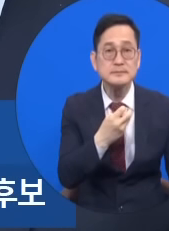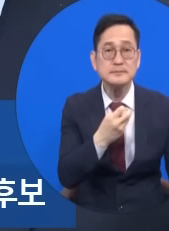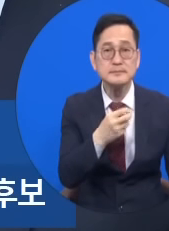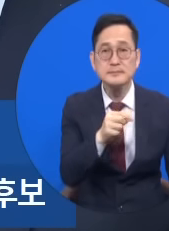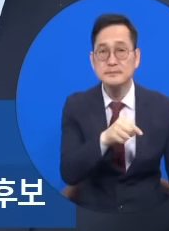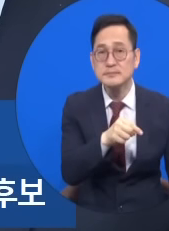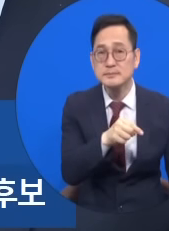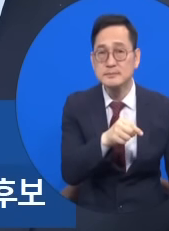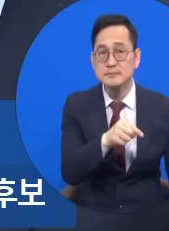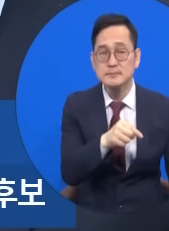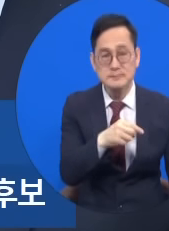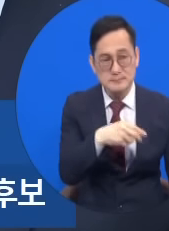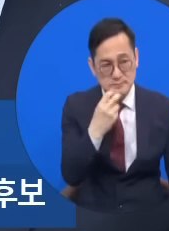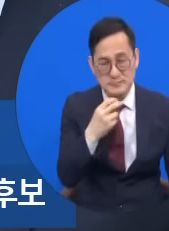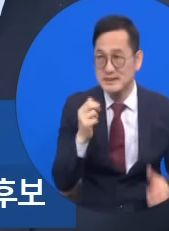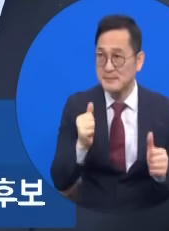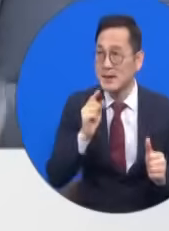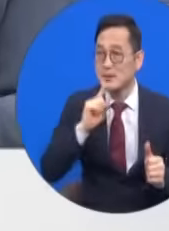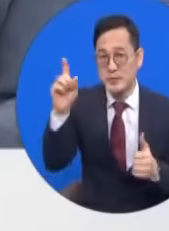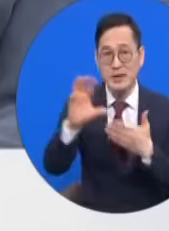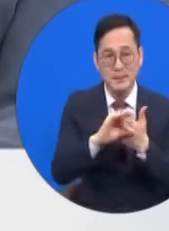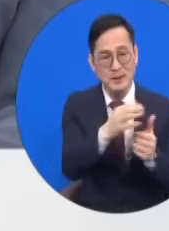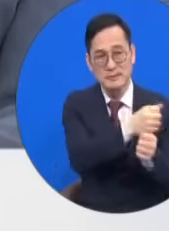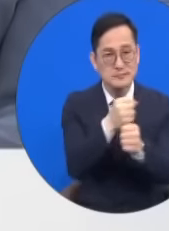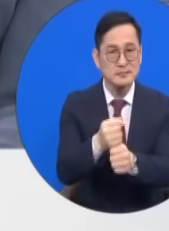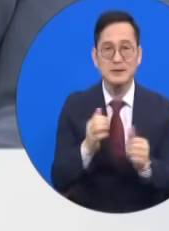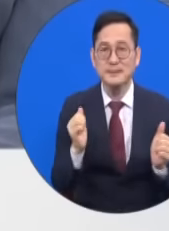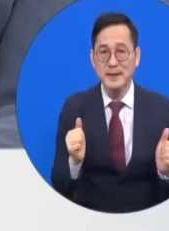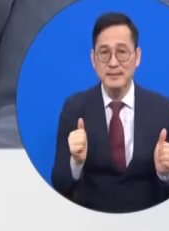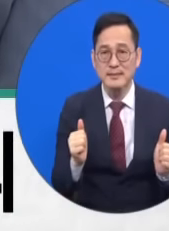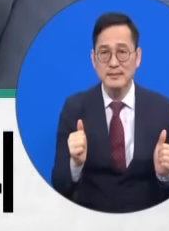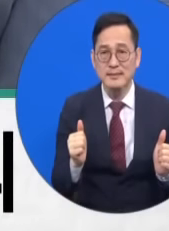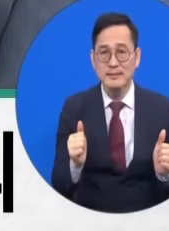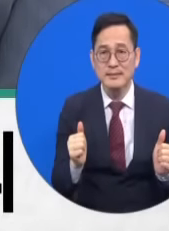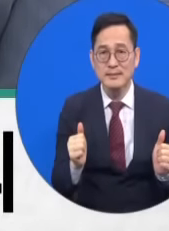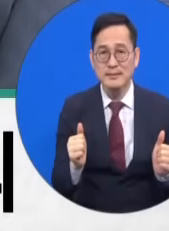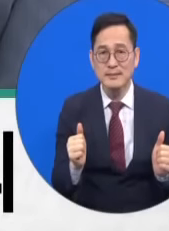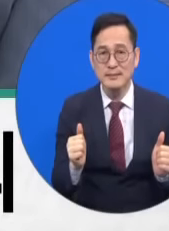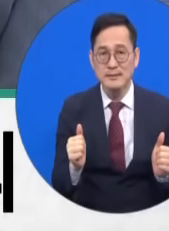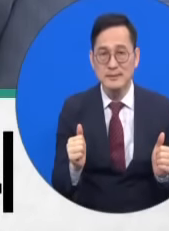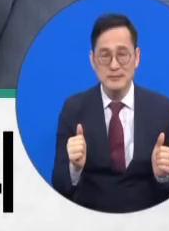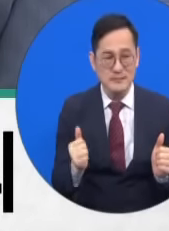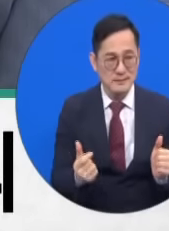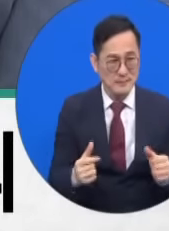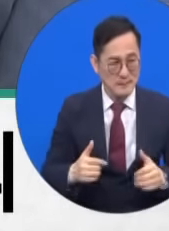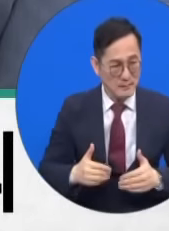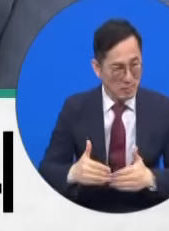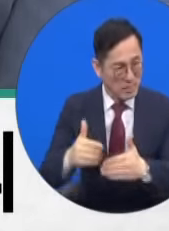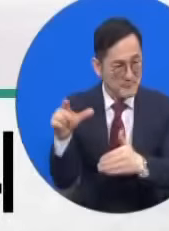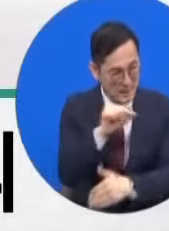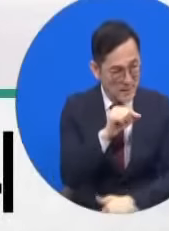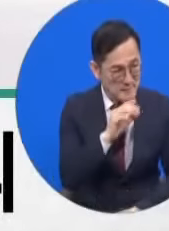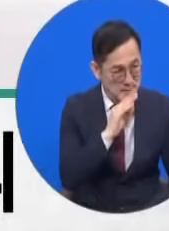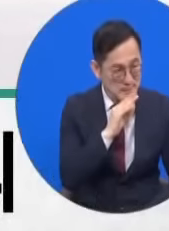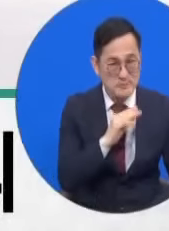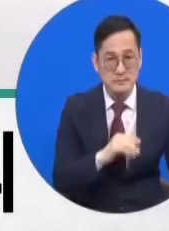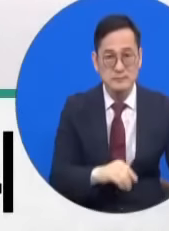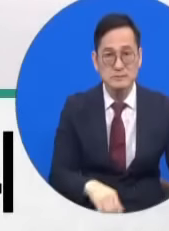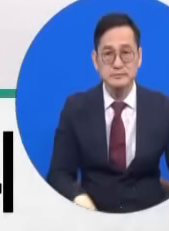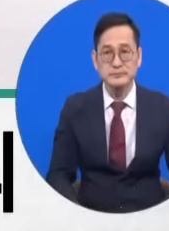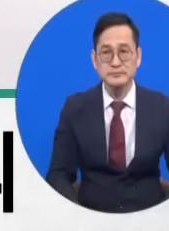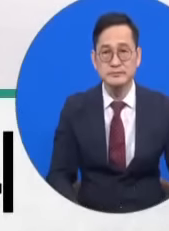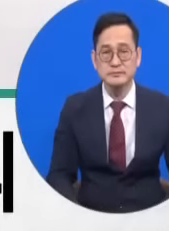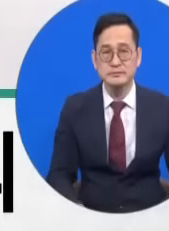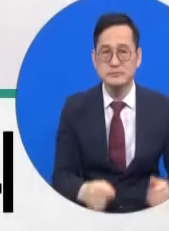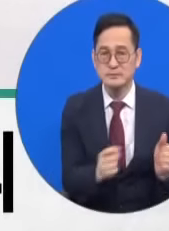이걸 뭐 기소하게 된다면 재판은 좀 단기간에 이루어지는 거죠? 전 내용 자체는 뭐 별거 없어요. 그러니까